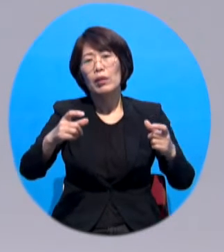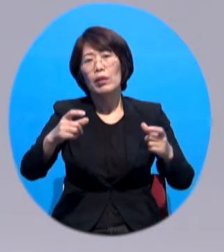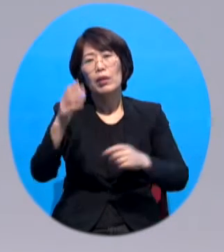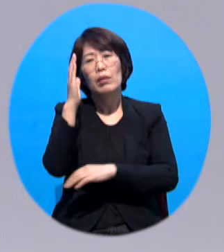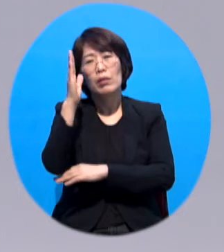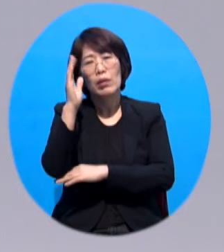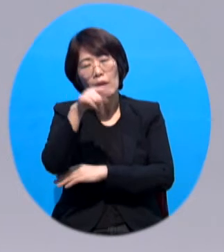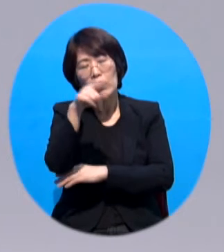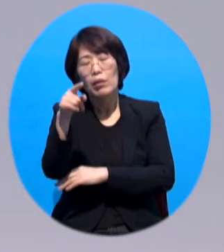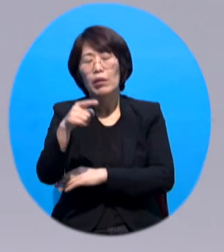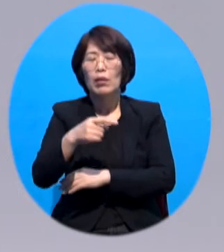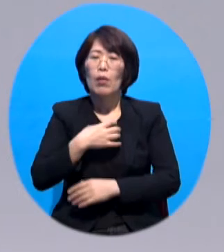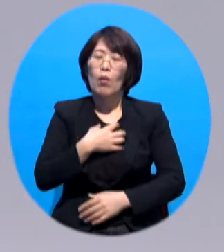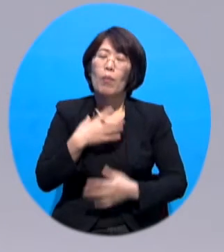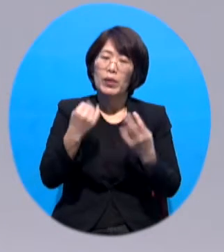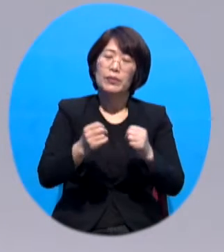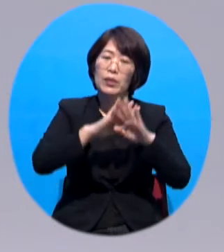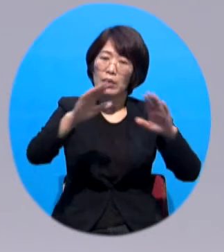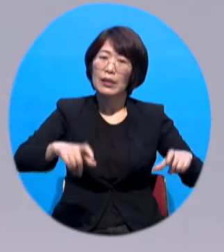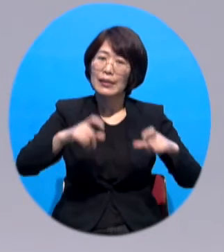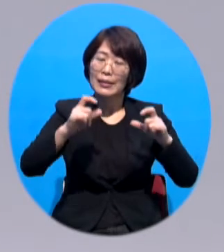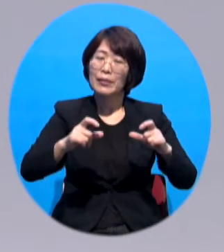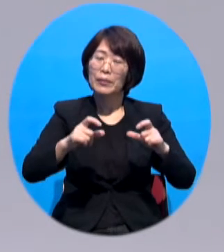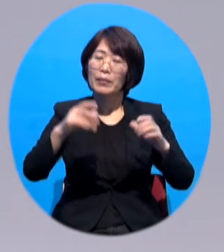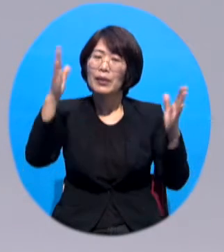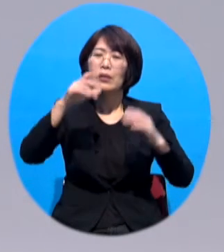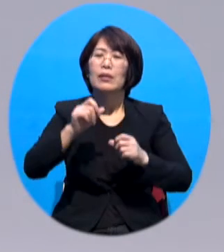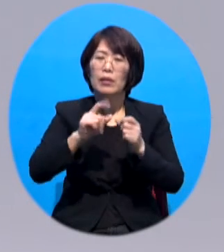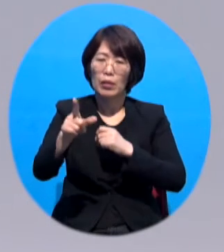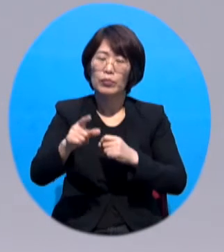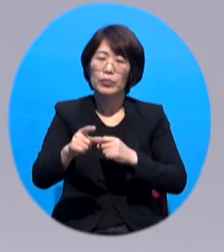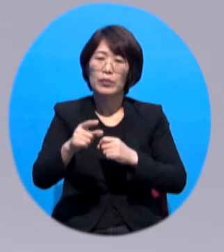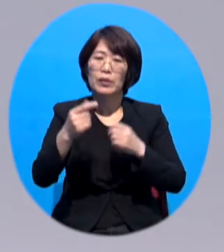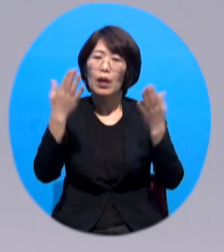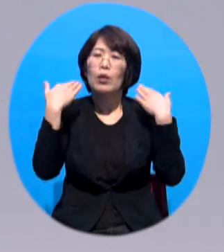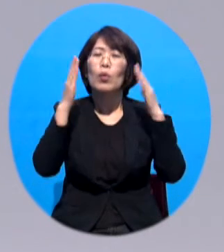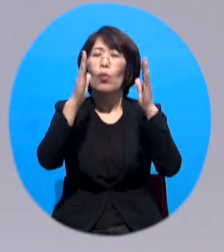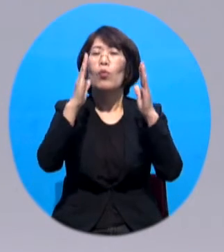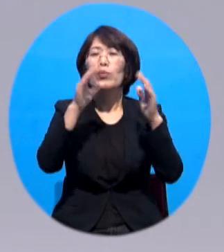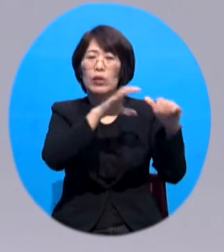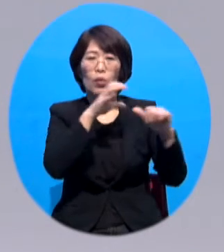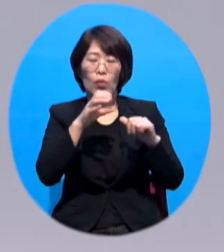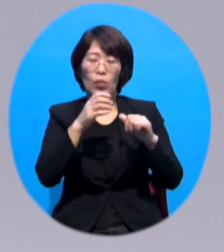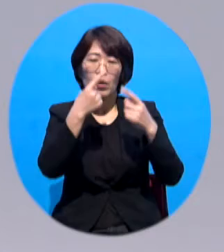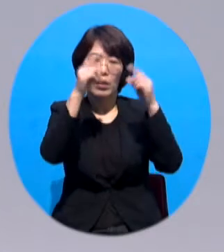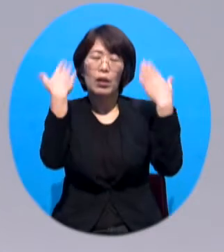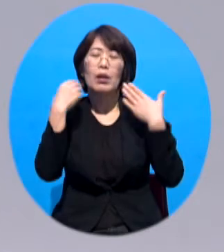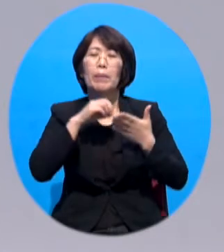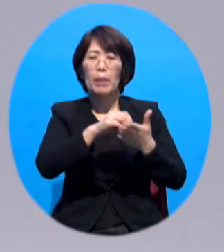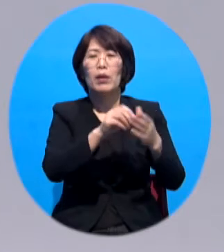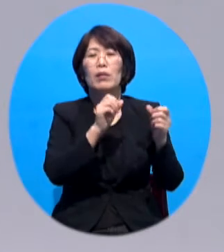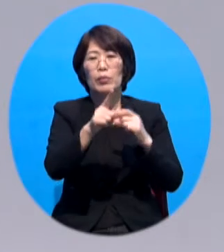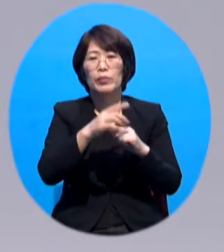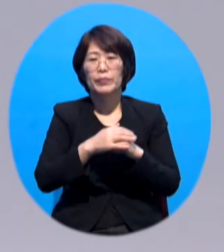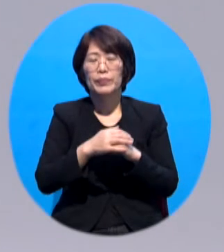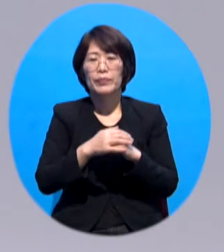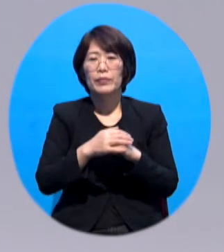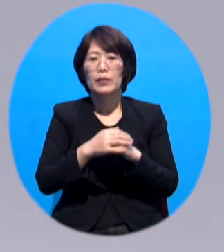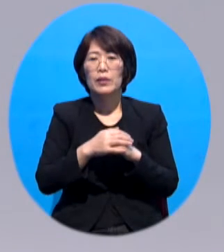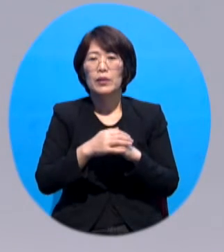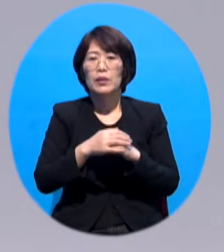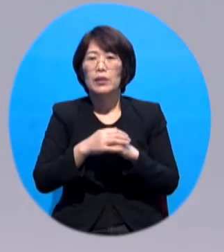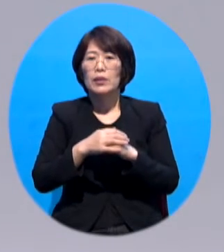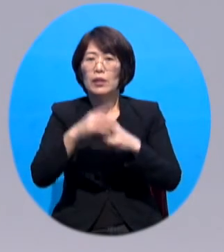전남 아이들은 대부분 이렇게 수십 즉 내신 중심은 수시로 지나 가거든요 그래서 수능